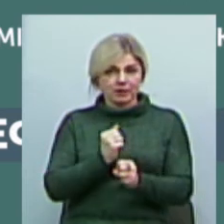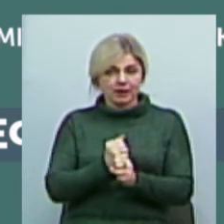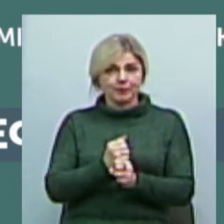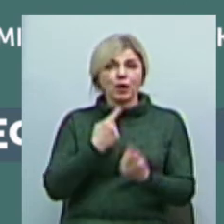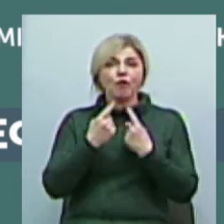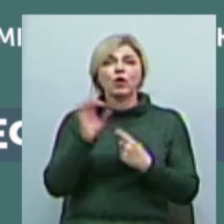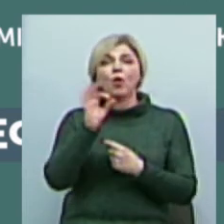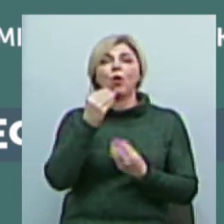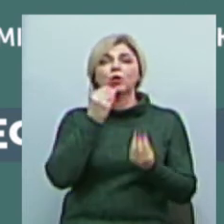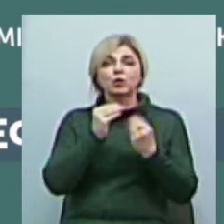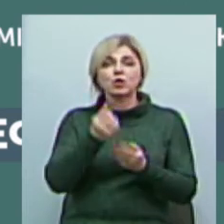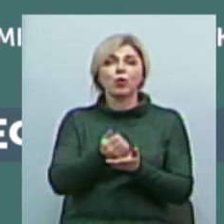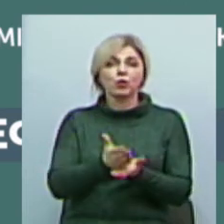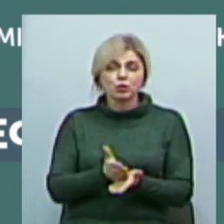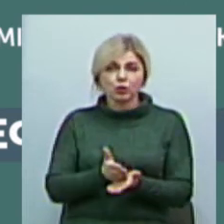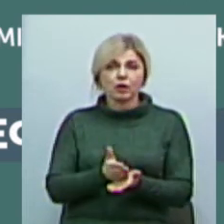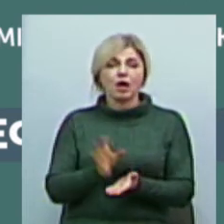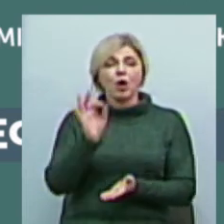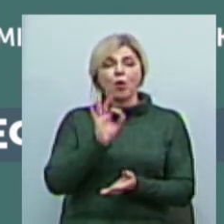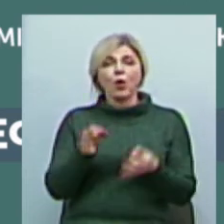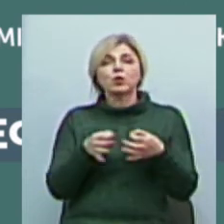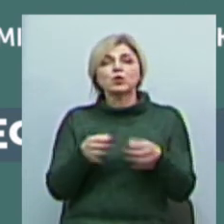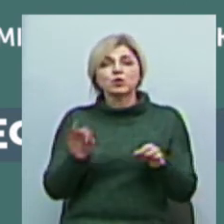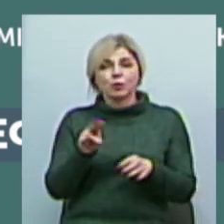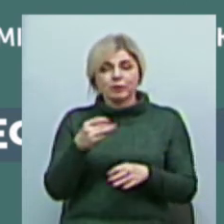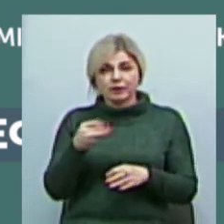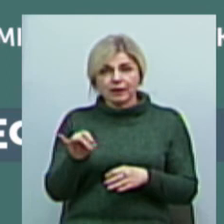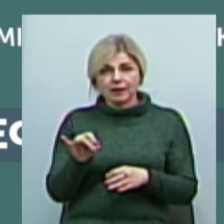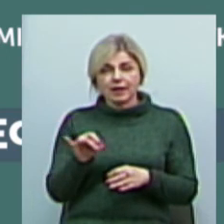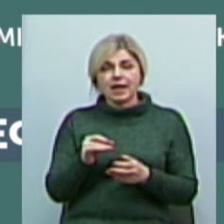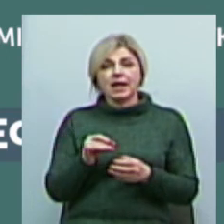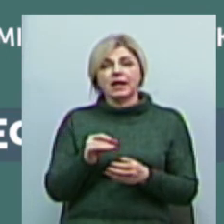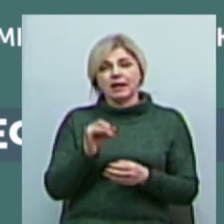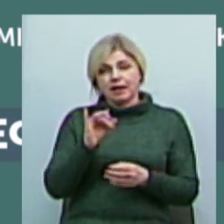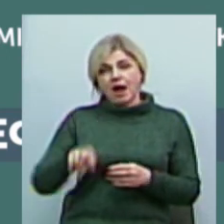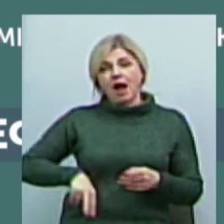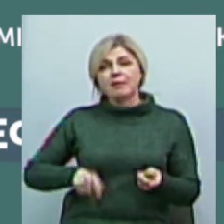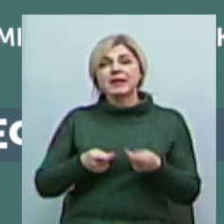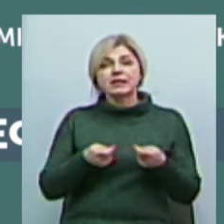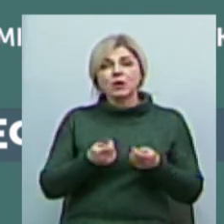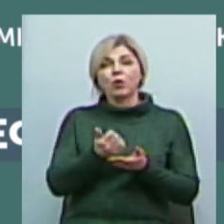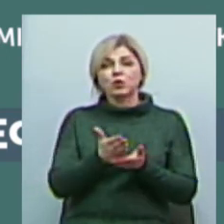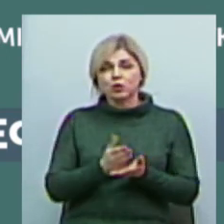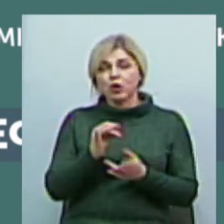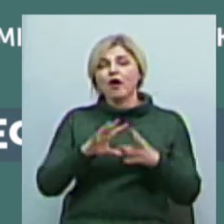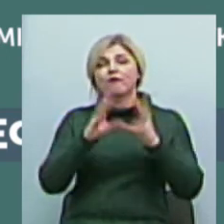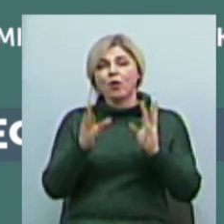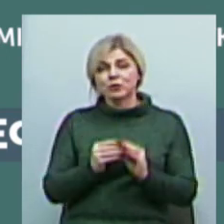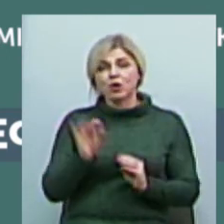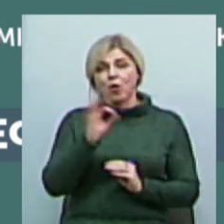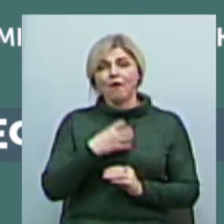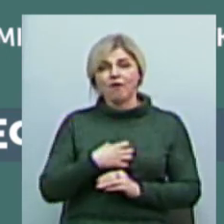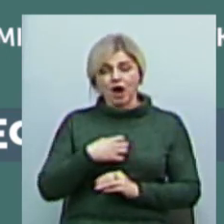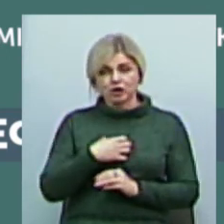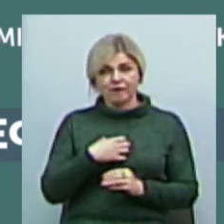про покращення послуг, про доступні сервіси, адміністративні послуги, ну і взагалі про такі важливі базові